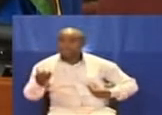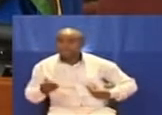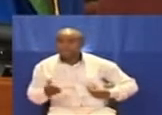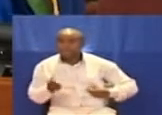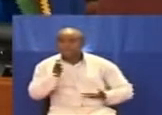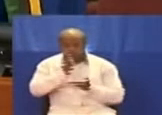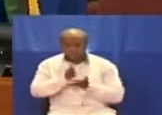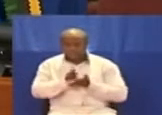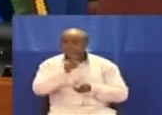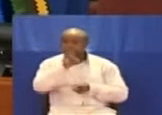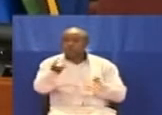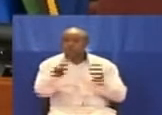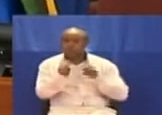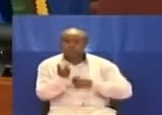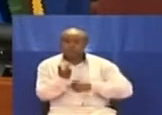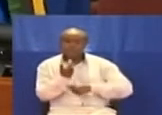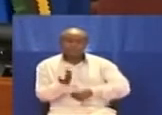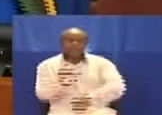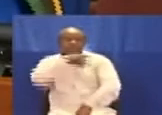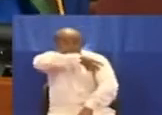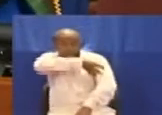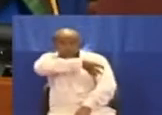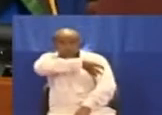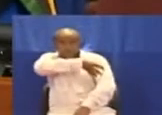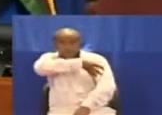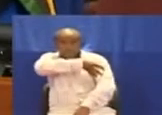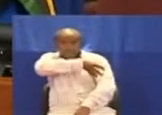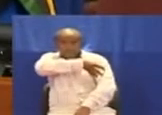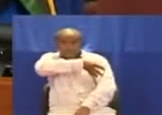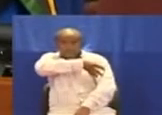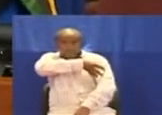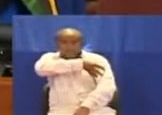una nguvu fulani isiyokuwa ya kawaida.